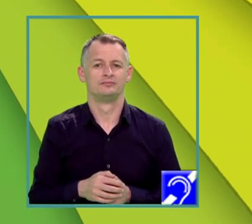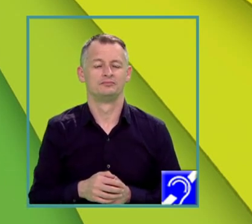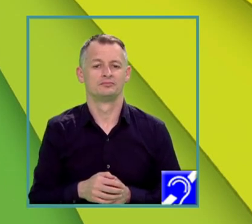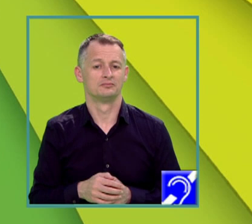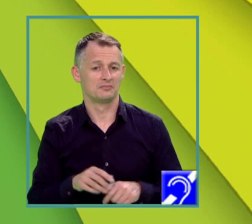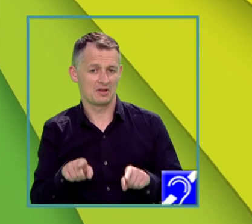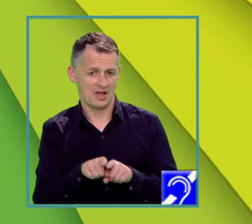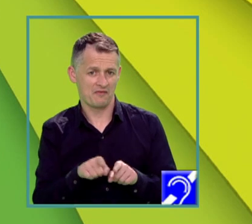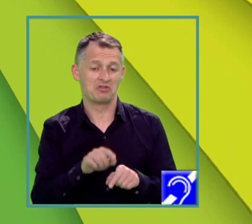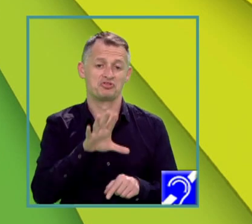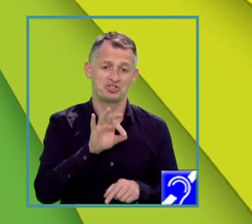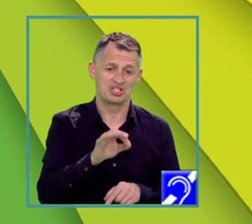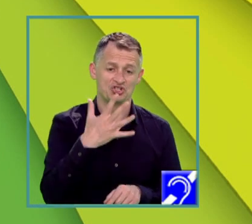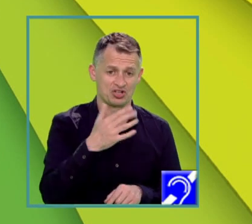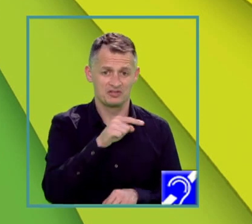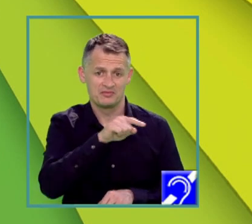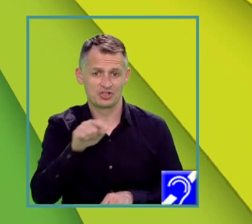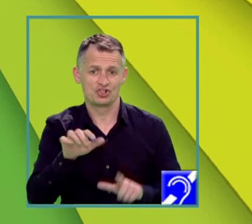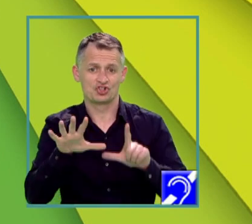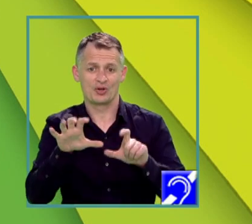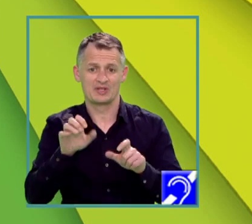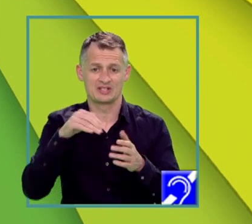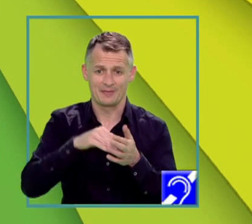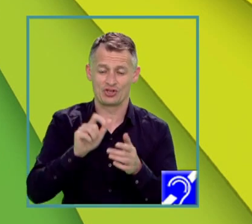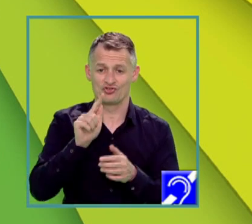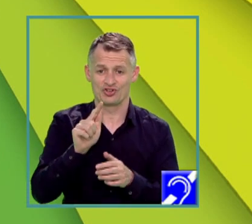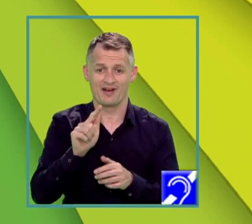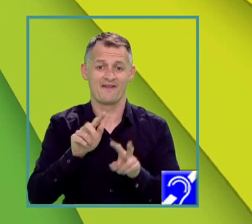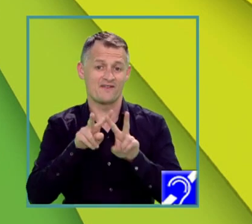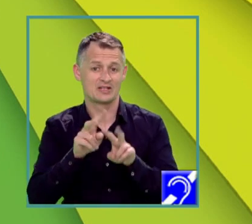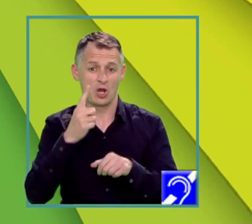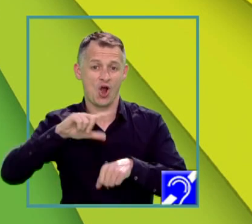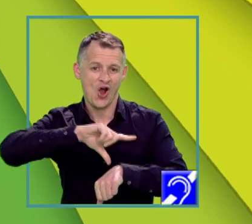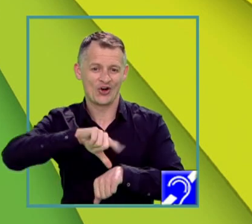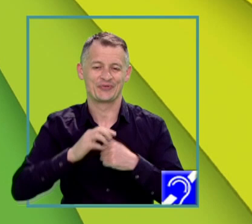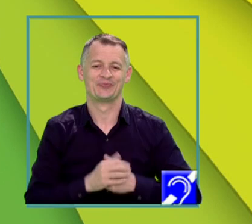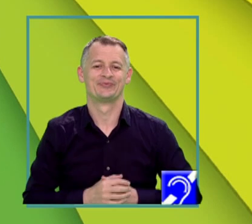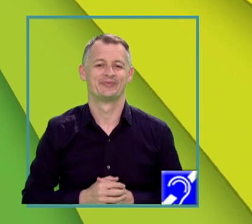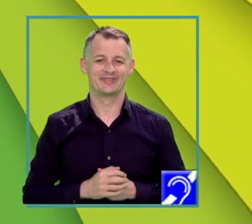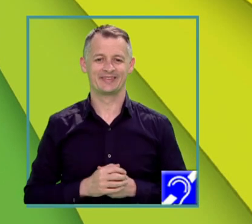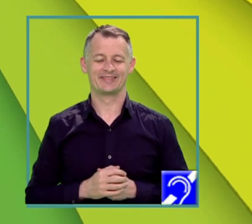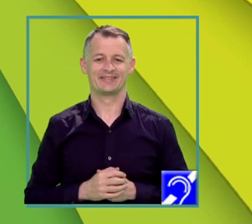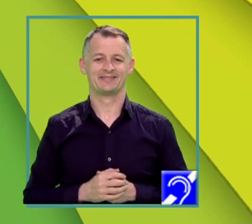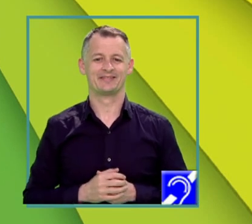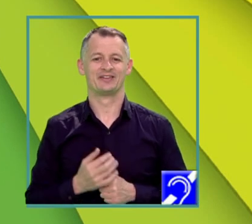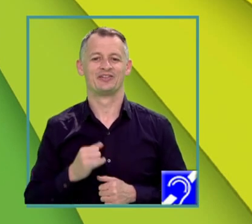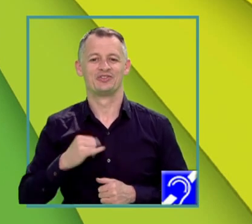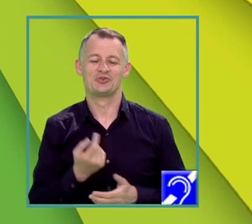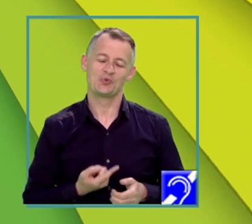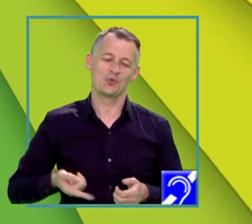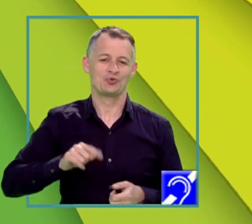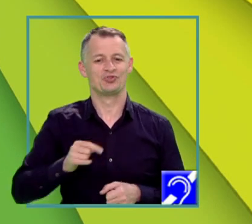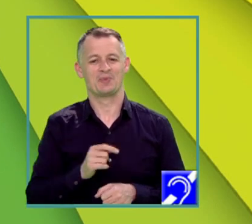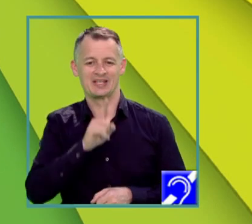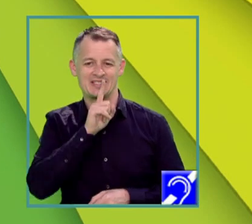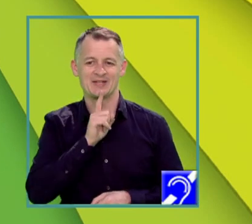interval generos între 55 și 70 g de oră și un subiect și mai simplu